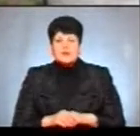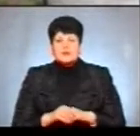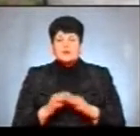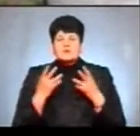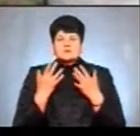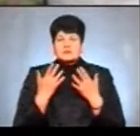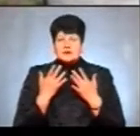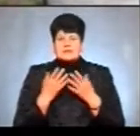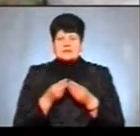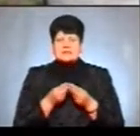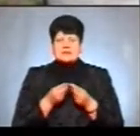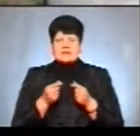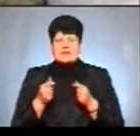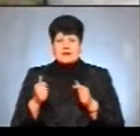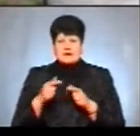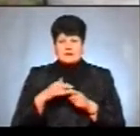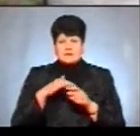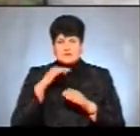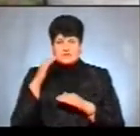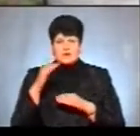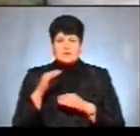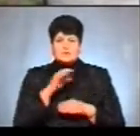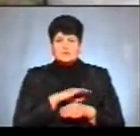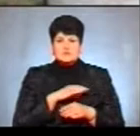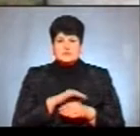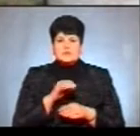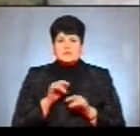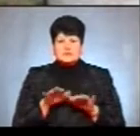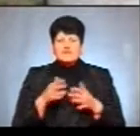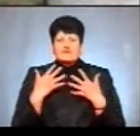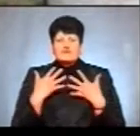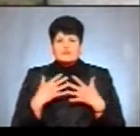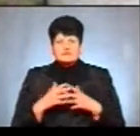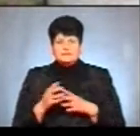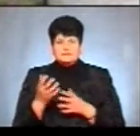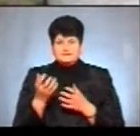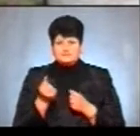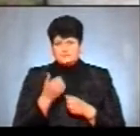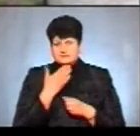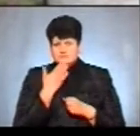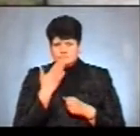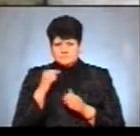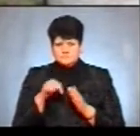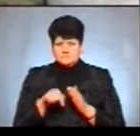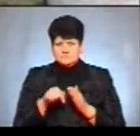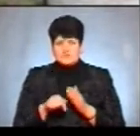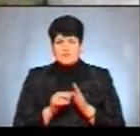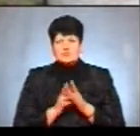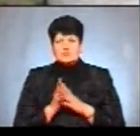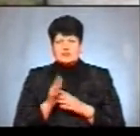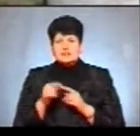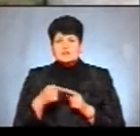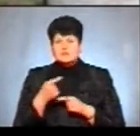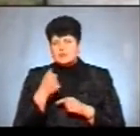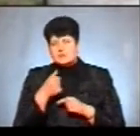оскільки зникає надземна частина, поживні речовини в великій кількості вже не надходять на підземну частину. І рослина просто наступний